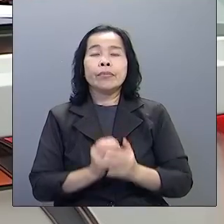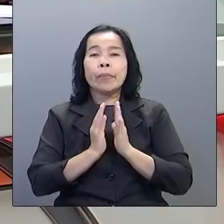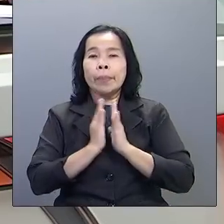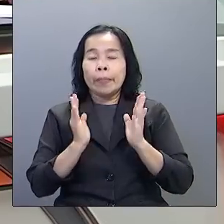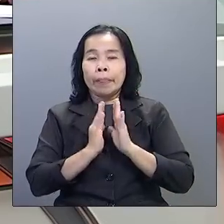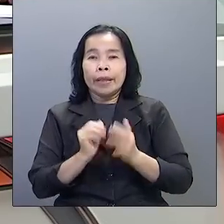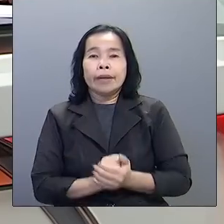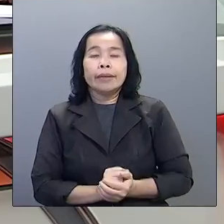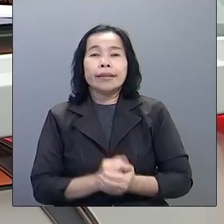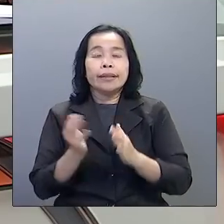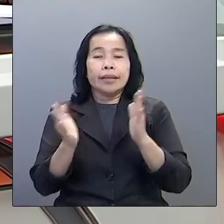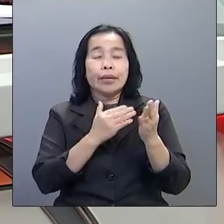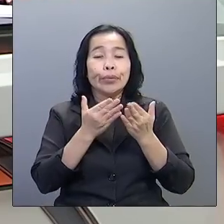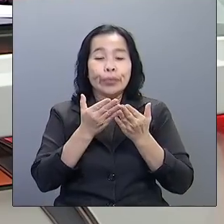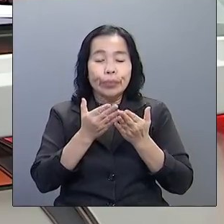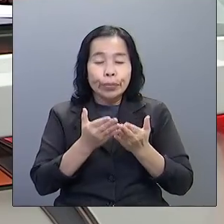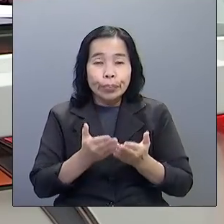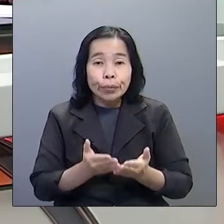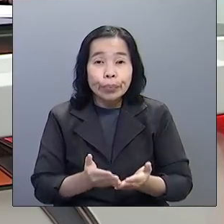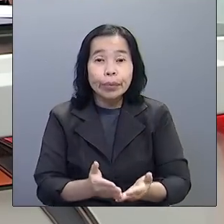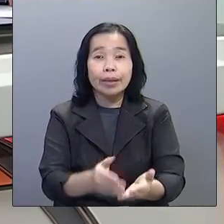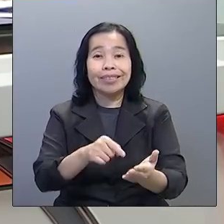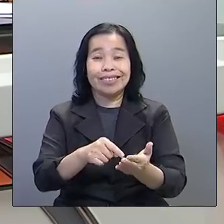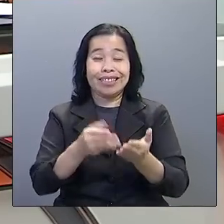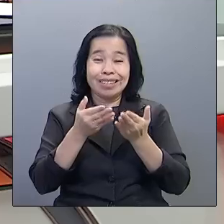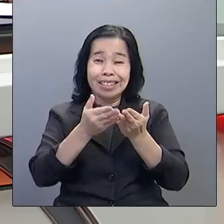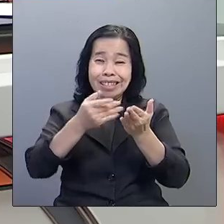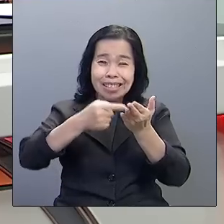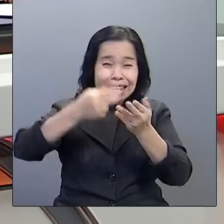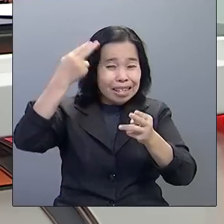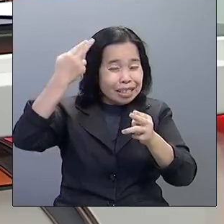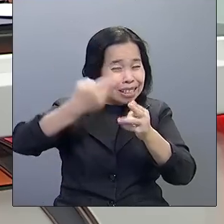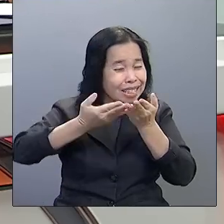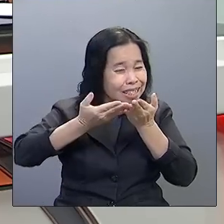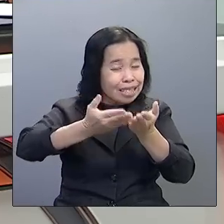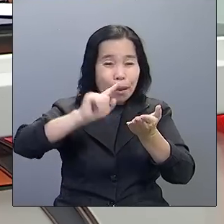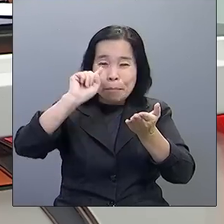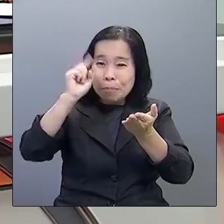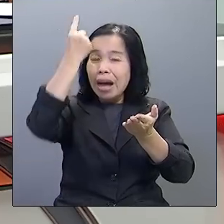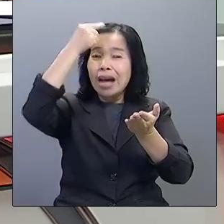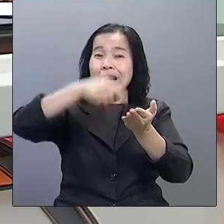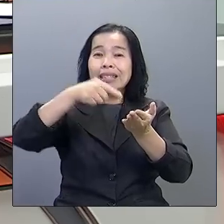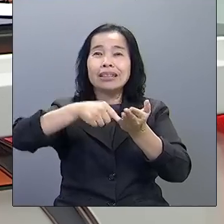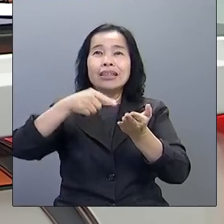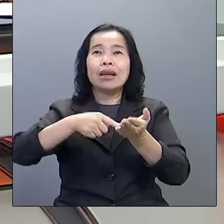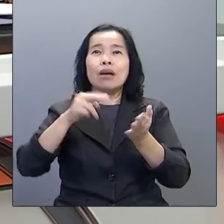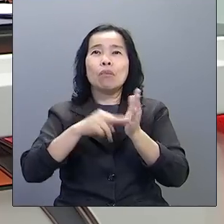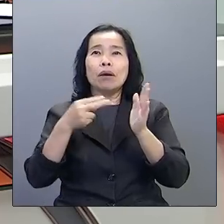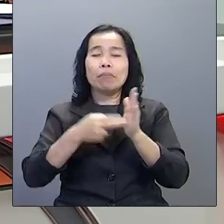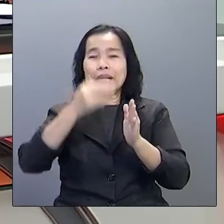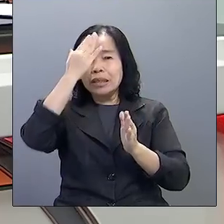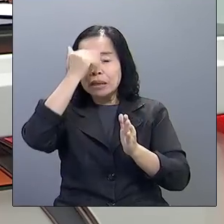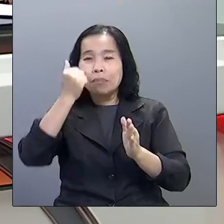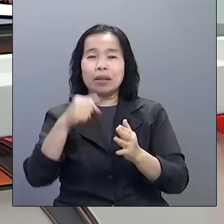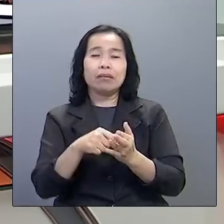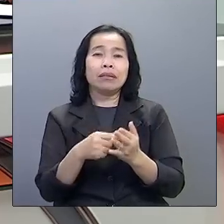คุณผู้ชมคะการอับปางของเรือรบที่ทันสมัยที่สุดลำหนึ่งของกองทัพเรือในระยะเวลาที่ยังไม่ครบอายุประจำการก็ท